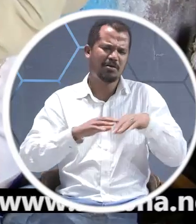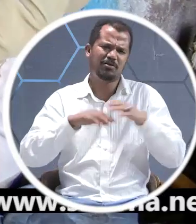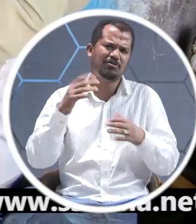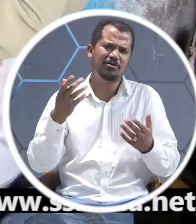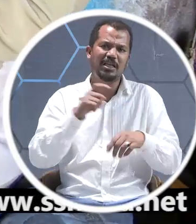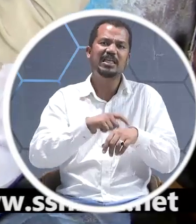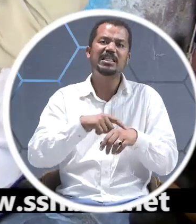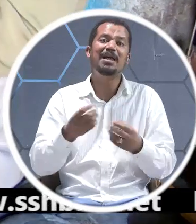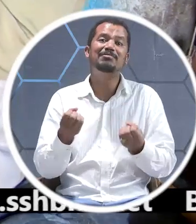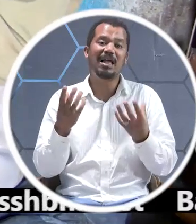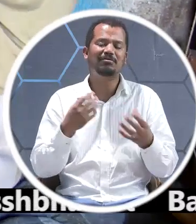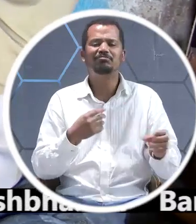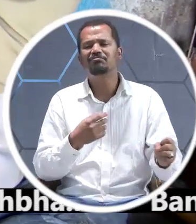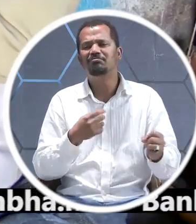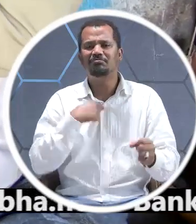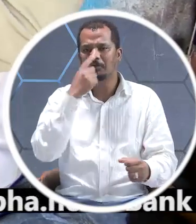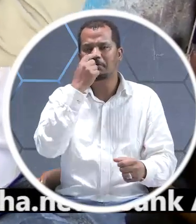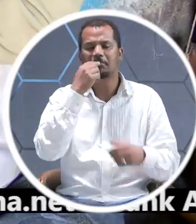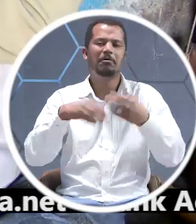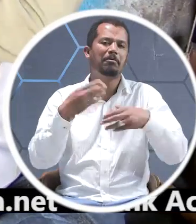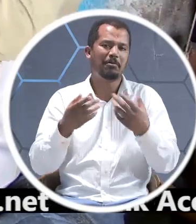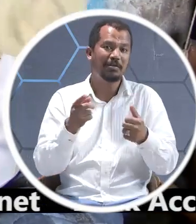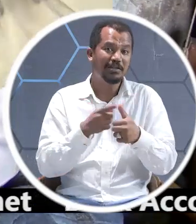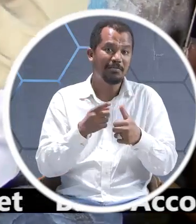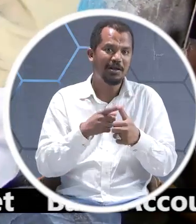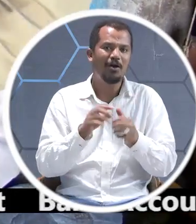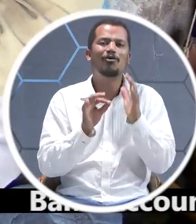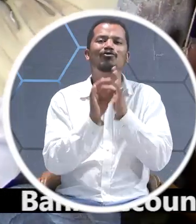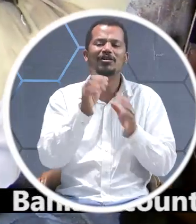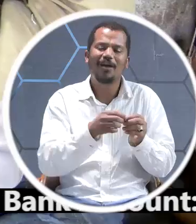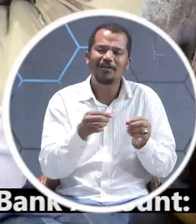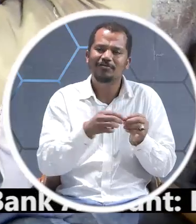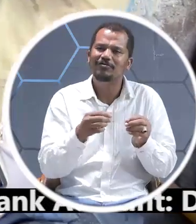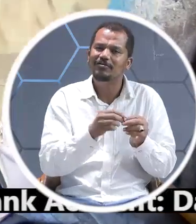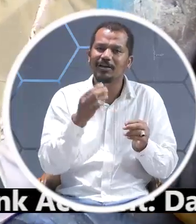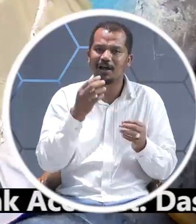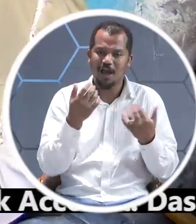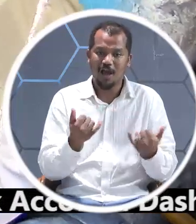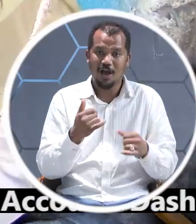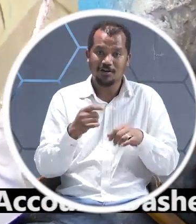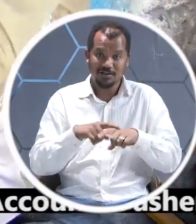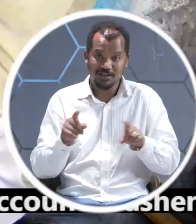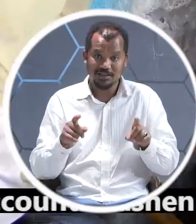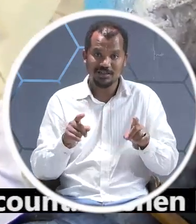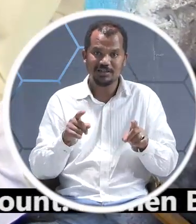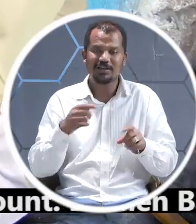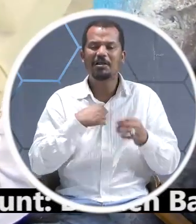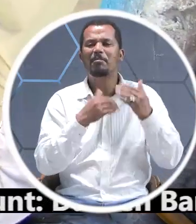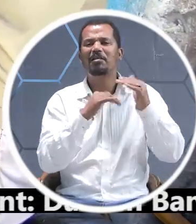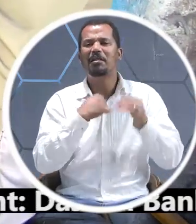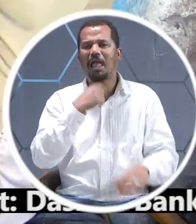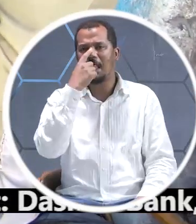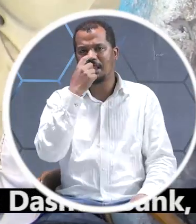መጠን ያው ከጊዜ ብዛት እንለምደዋለን መጀመሪያ አካባቢ በቆጠራ ምናምን እናደርግ ነበረ በአሁኑ ሰዓት ግን